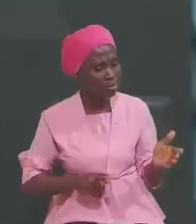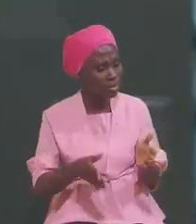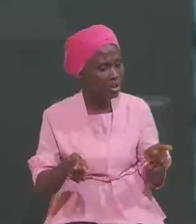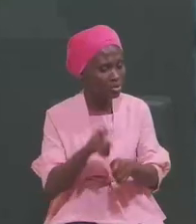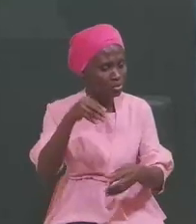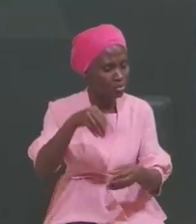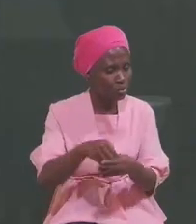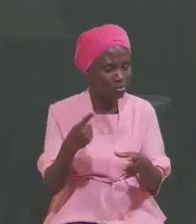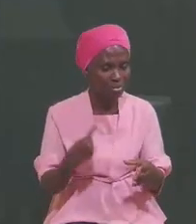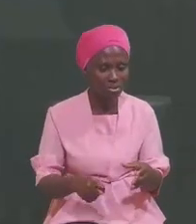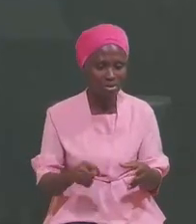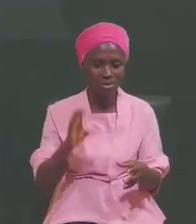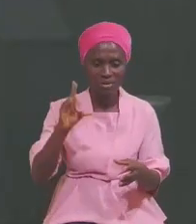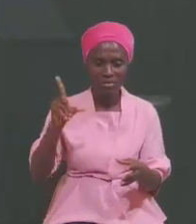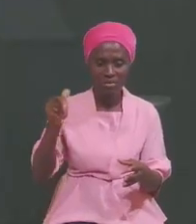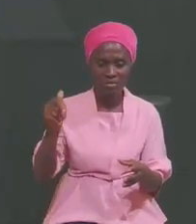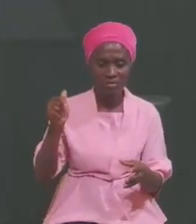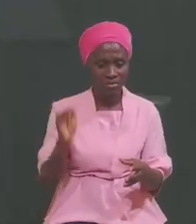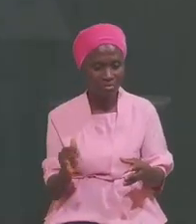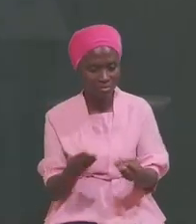vois pire.